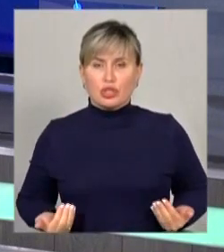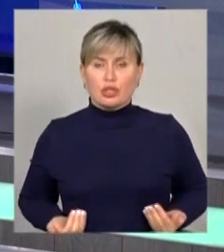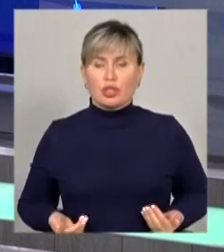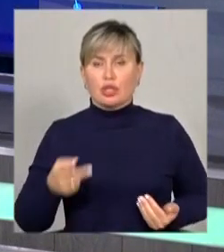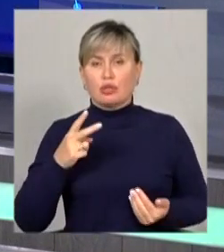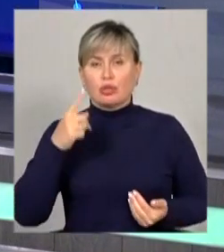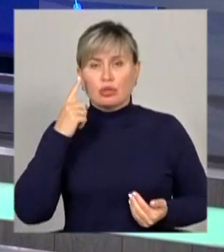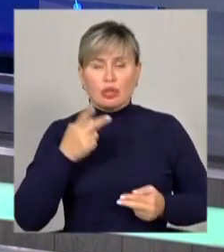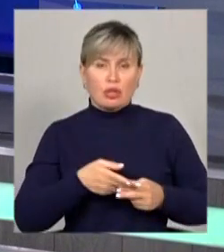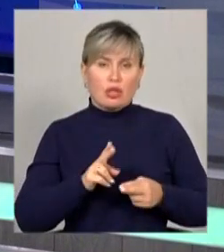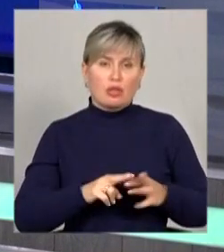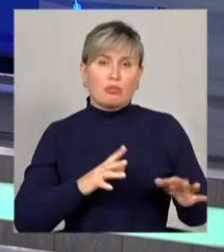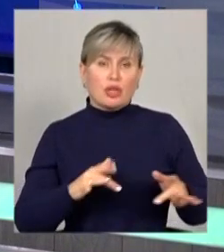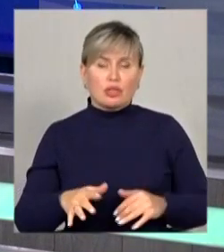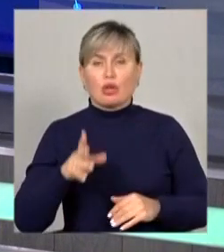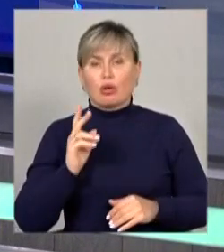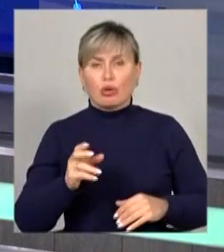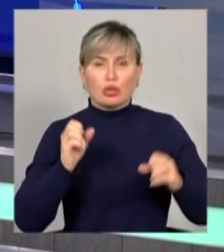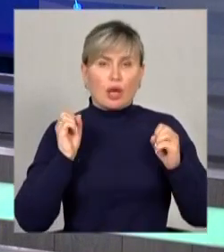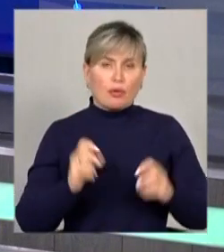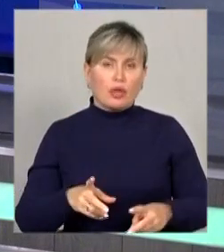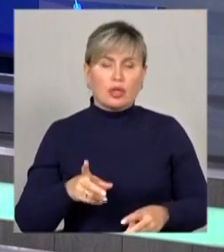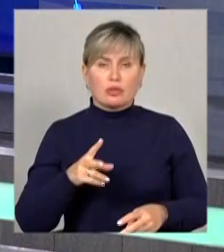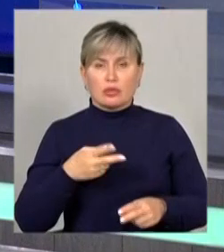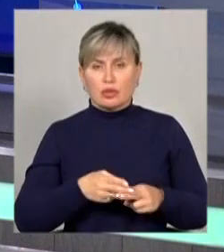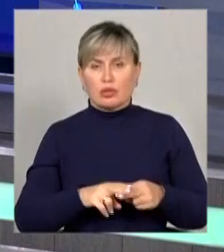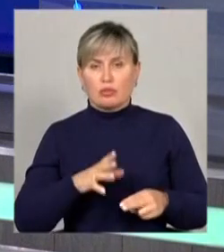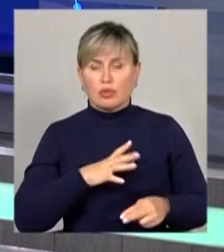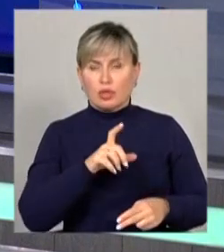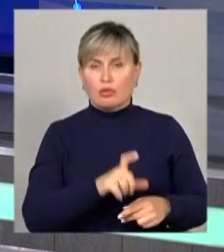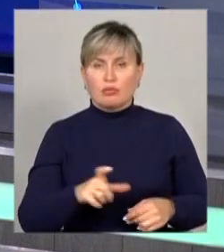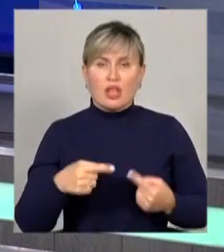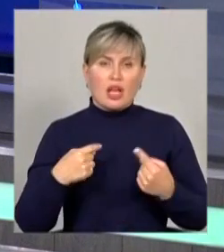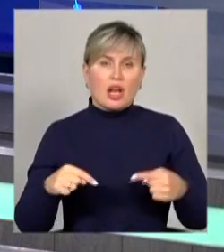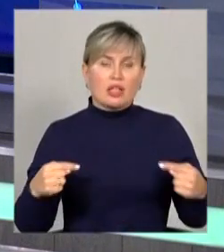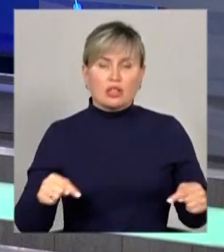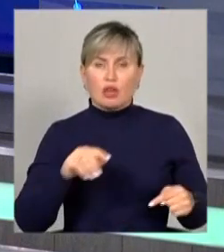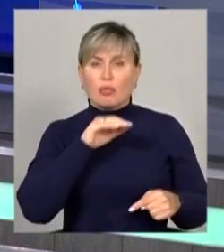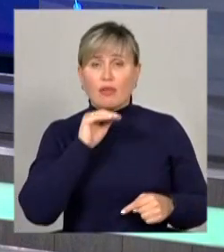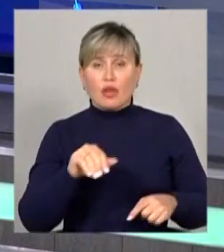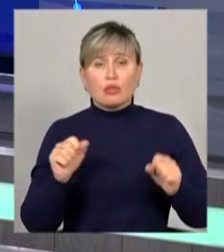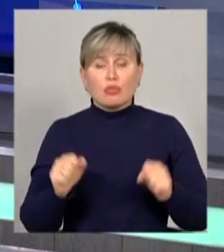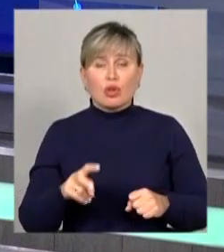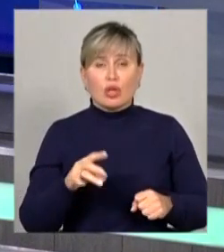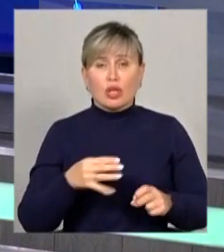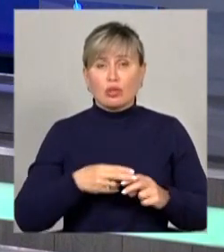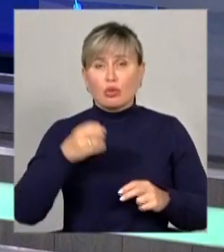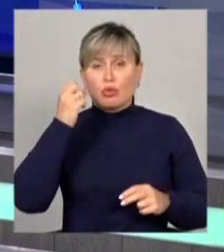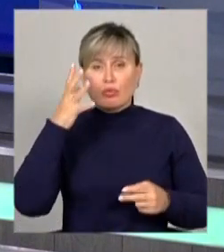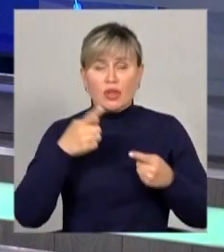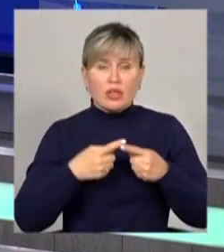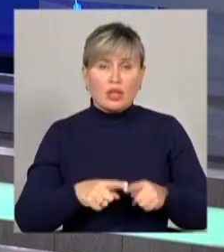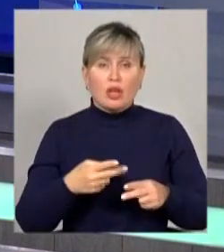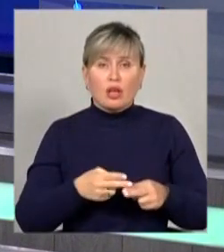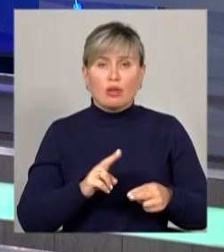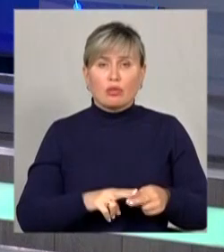это эволюционным процессом, а кто-то угрозой, которая нависла над людьми разных профессий. Смогут ли умные технологии, которые в сотни